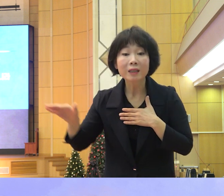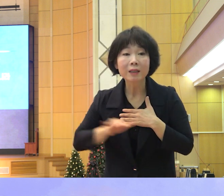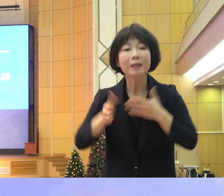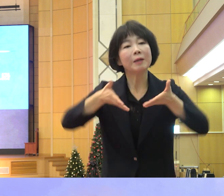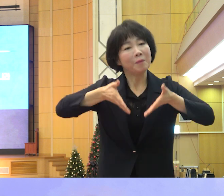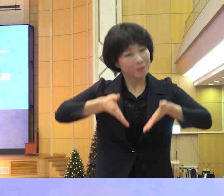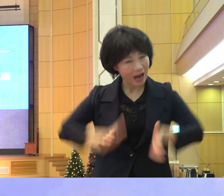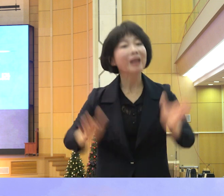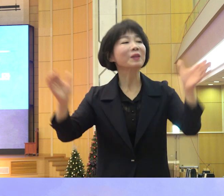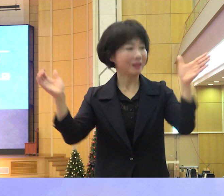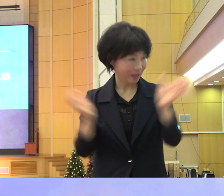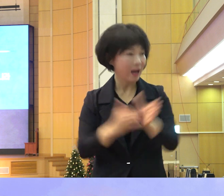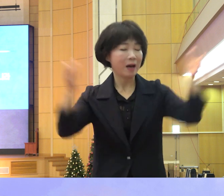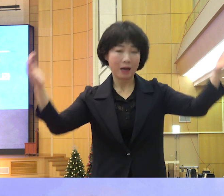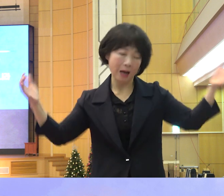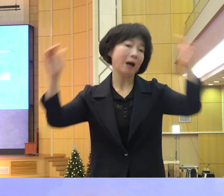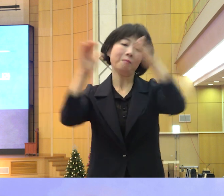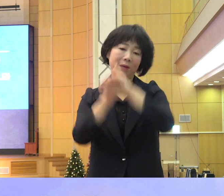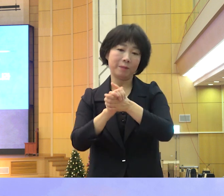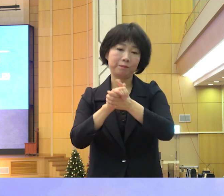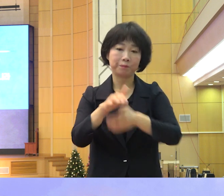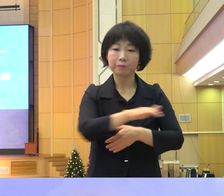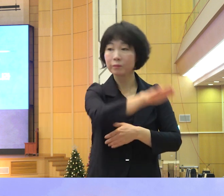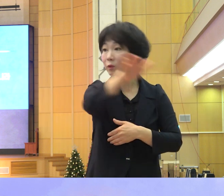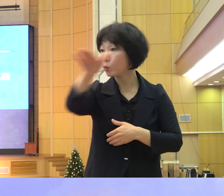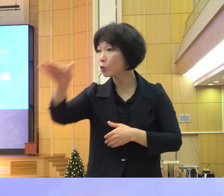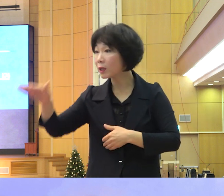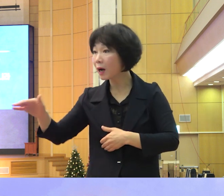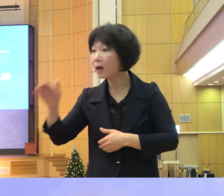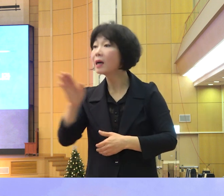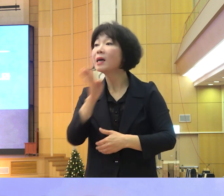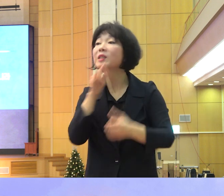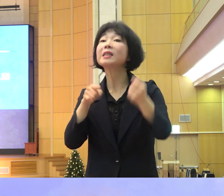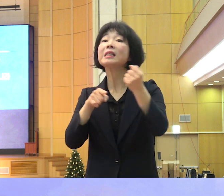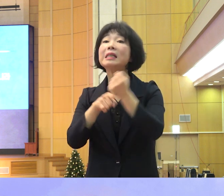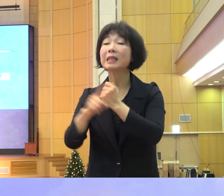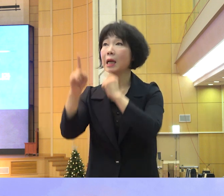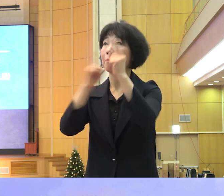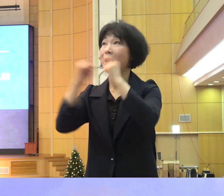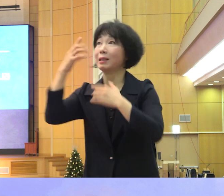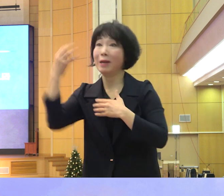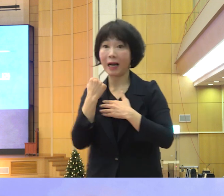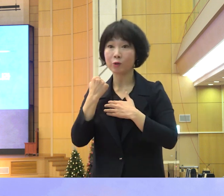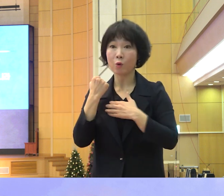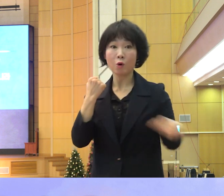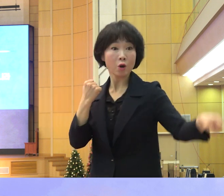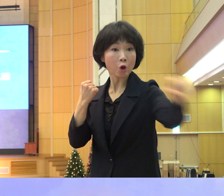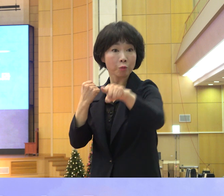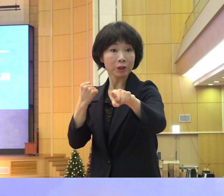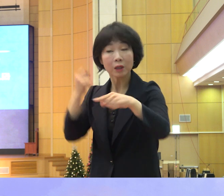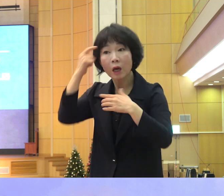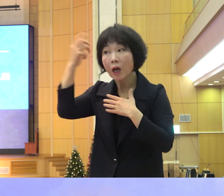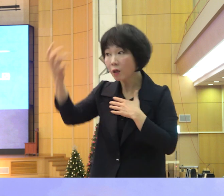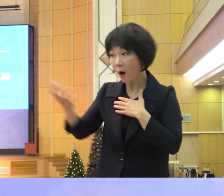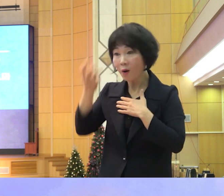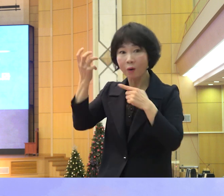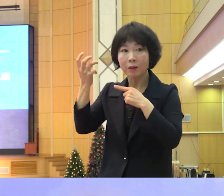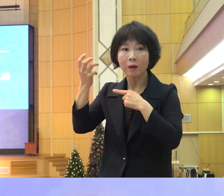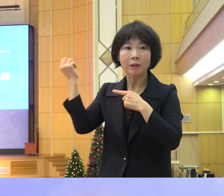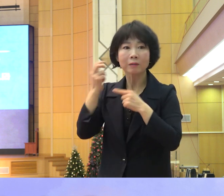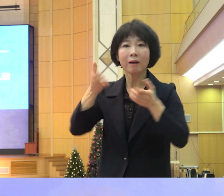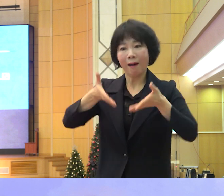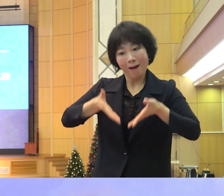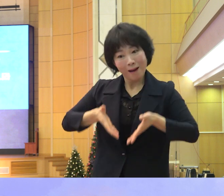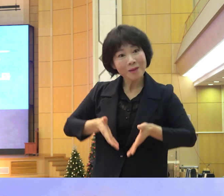우리를 낳았느니라. 우리가 거듭날 수 있는 것은 진리의 말씀으로만 우리가 영적으로